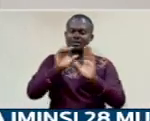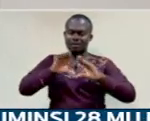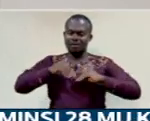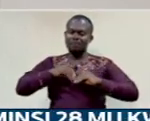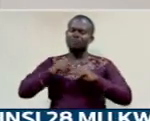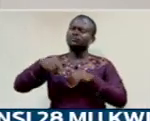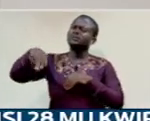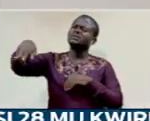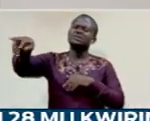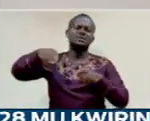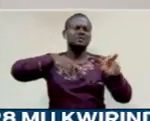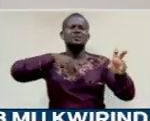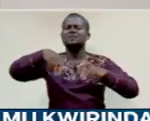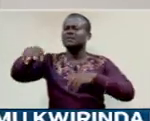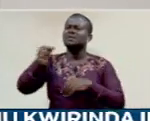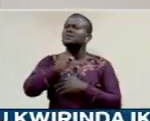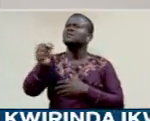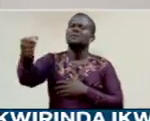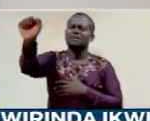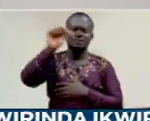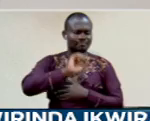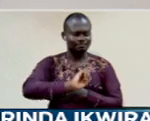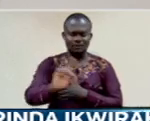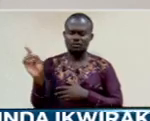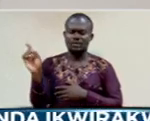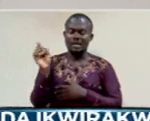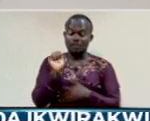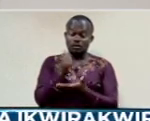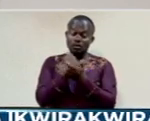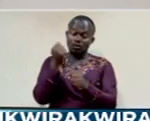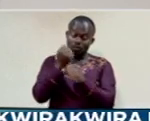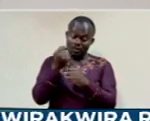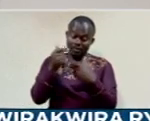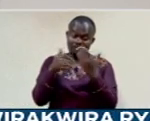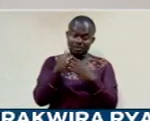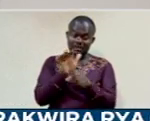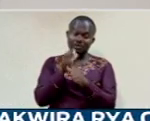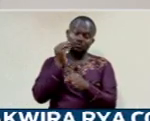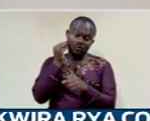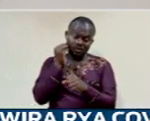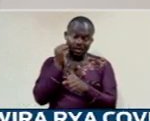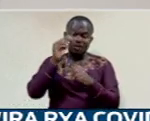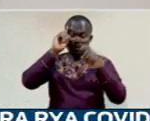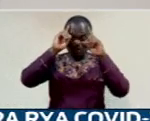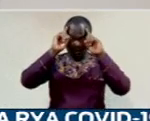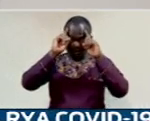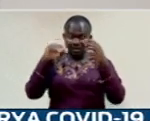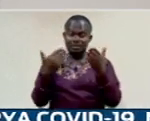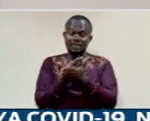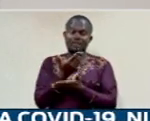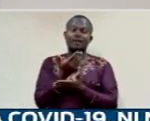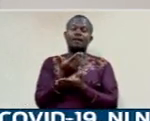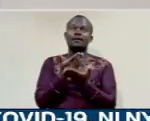basohoka hari na byinshi bakora mu rugo ari ugufasha ababyeyi babo mu mirimo isanzwe ya buri munsi ari no guhimba ibishya abahanzi